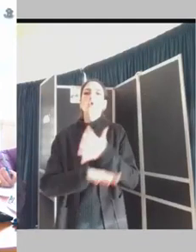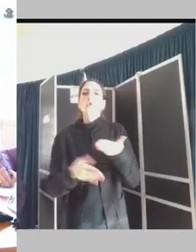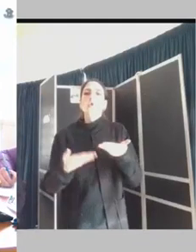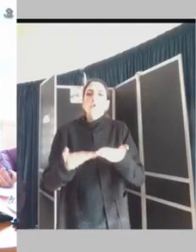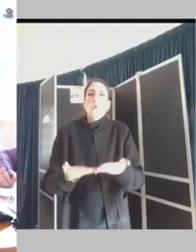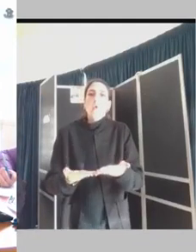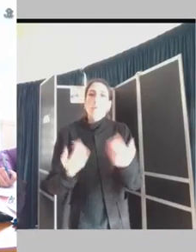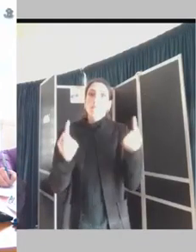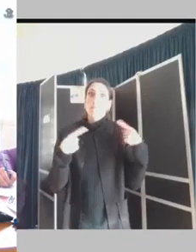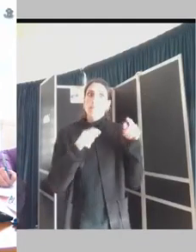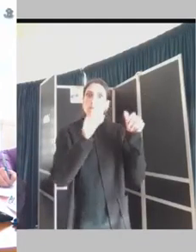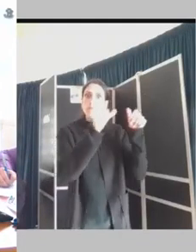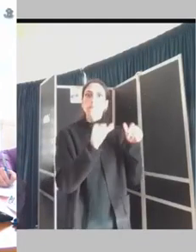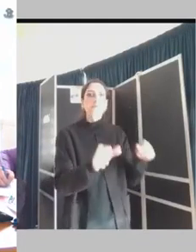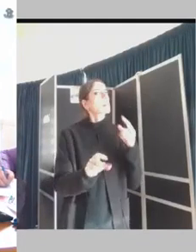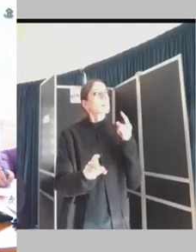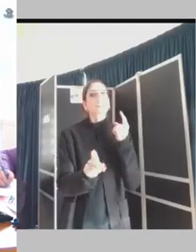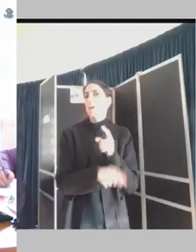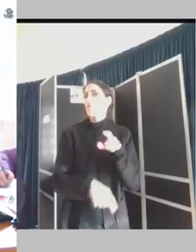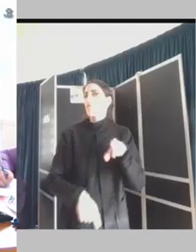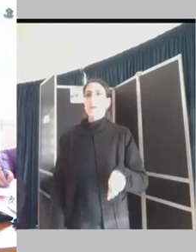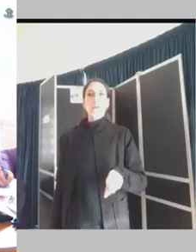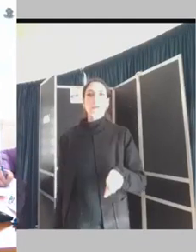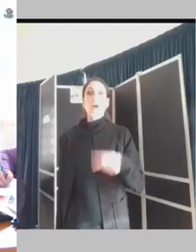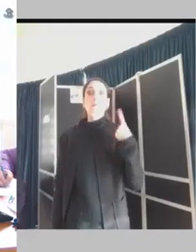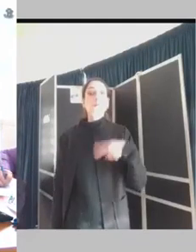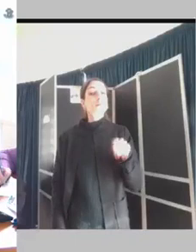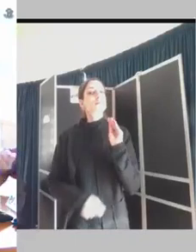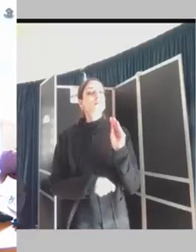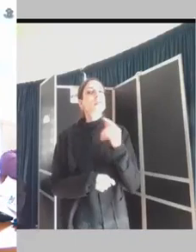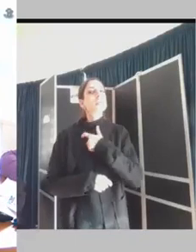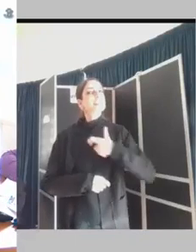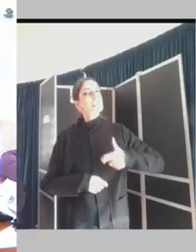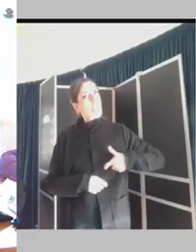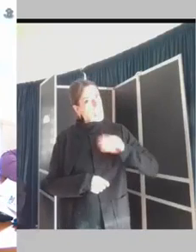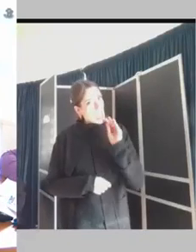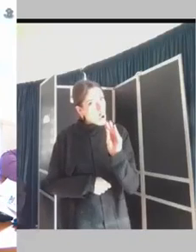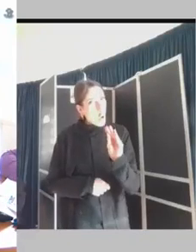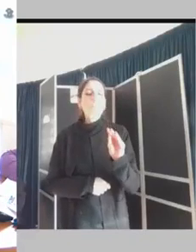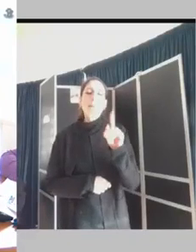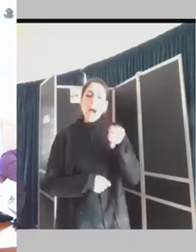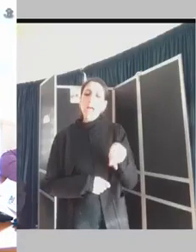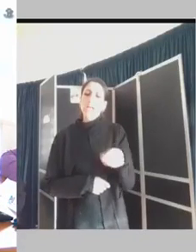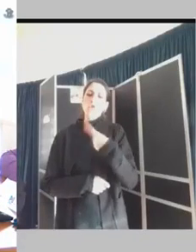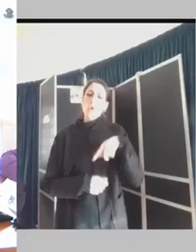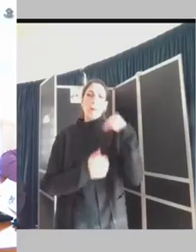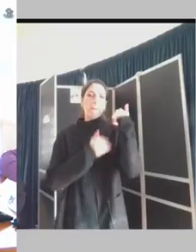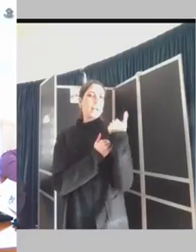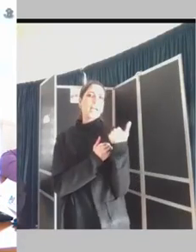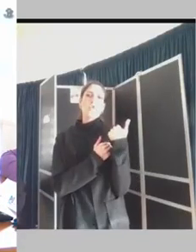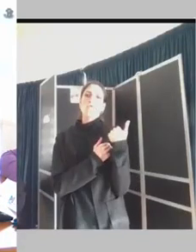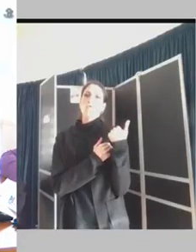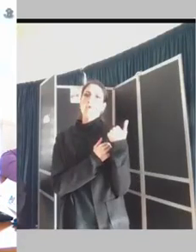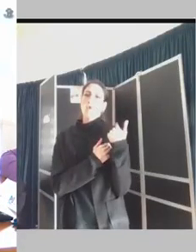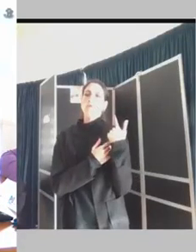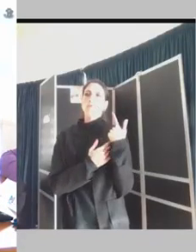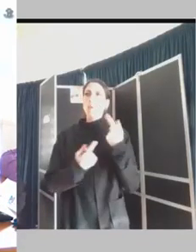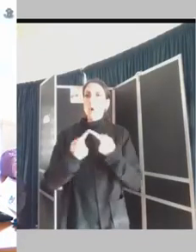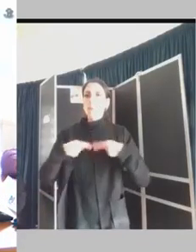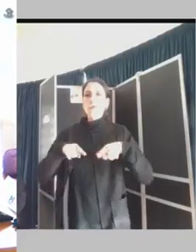Sindaco, ma è anche un impegno che prendiamo noi personalmente come Commissione Politiche Sociali di spingere perché